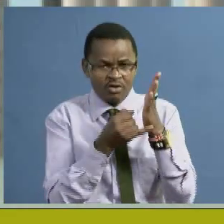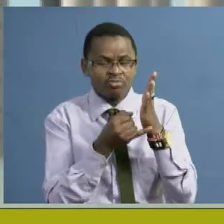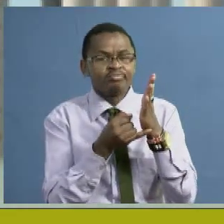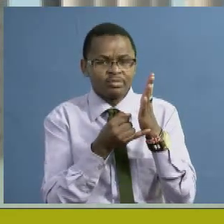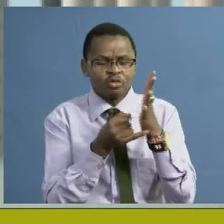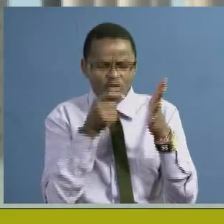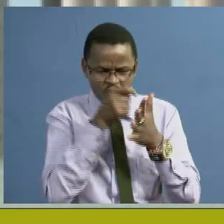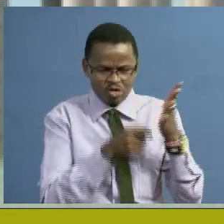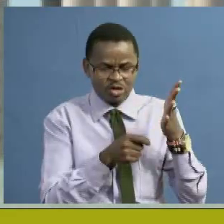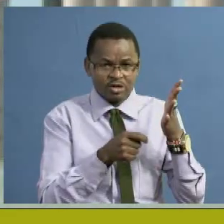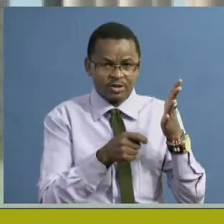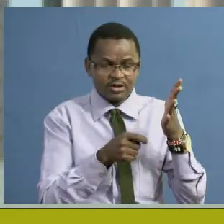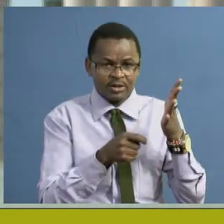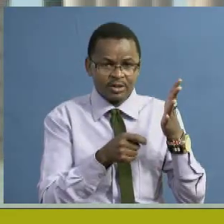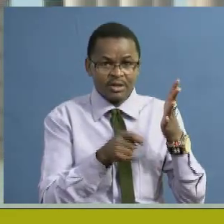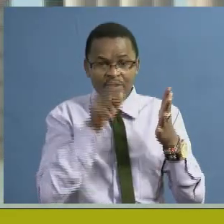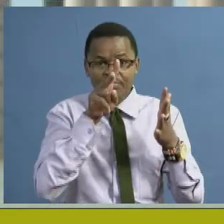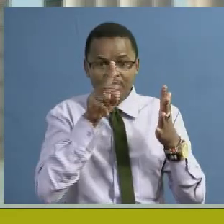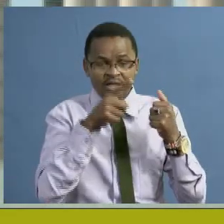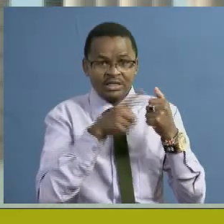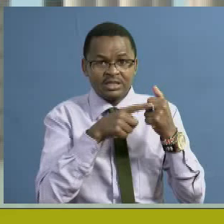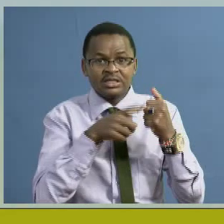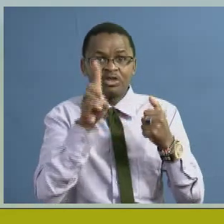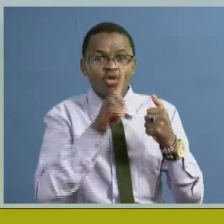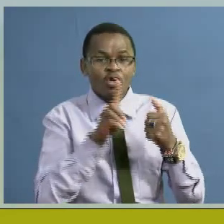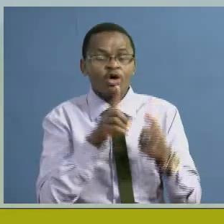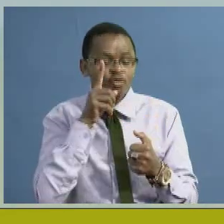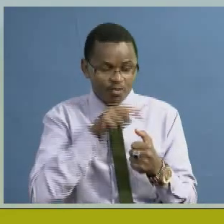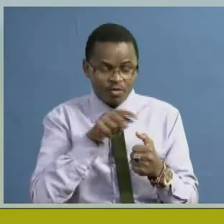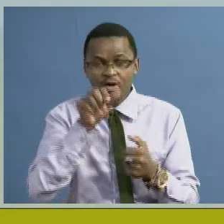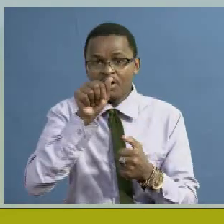unatarajiwa kugharimu zaidi ya dola bilioni 26 kukamilika. Anne Mashariki.